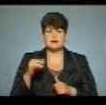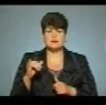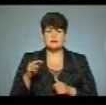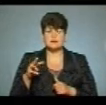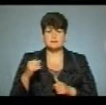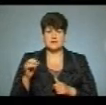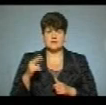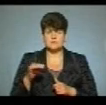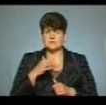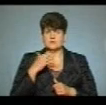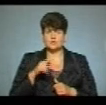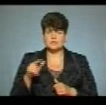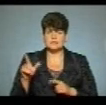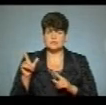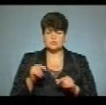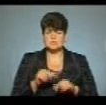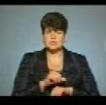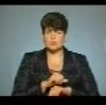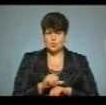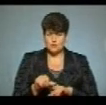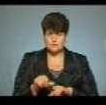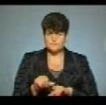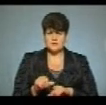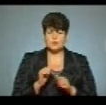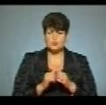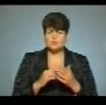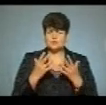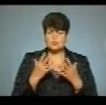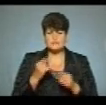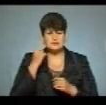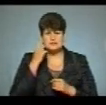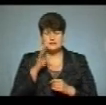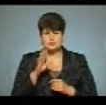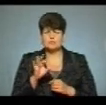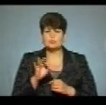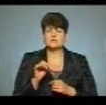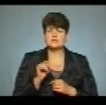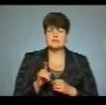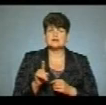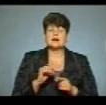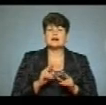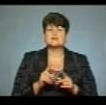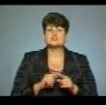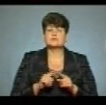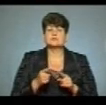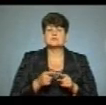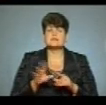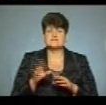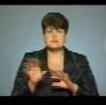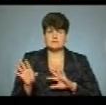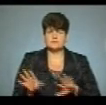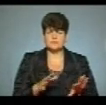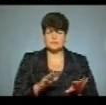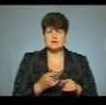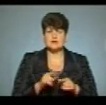виїжджають за кордон, та говорив він, і кожного дня вони не задумуються про те, що от як швидко це все минає. На